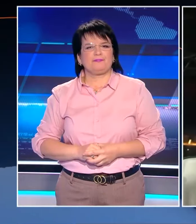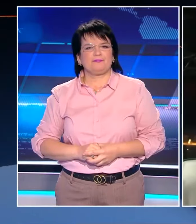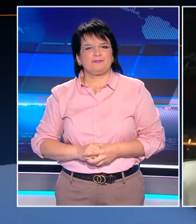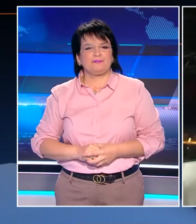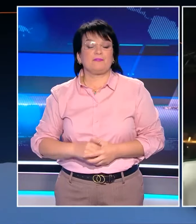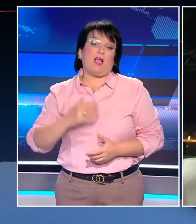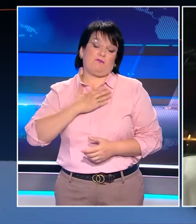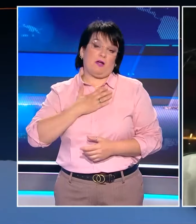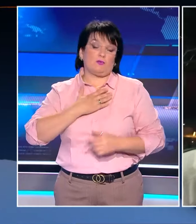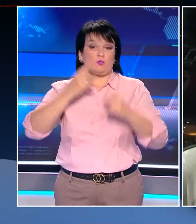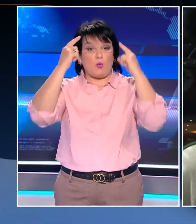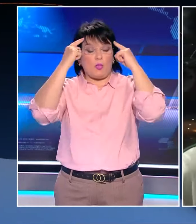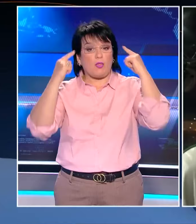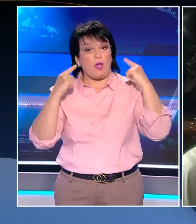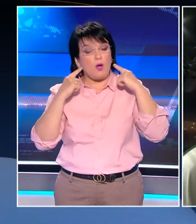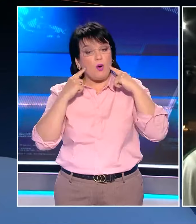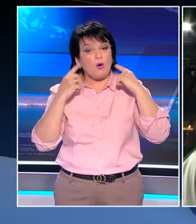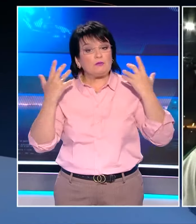Ευχαριστώ τον Θεό.